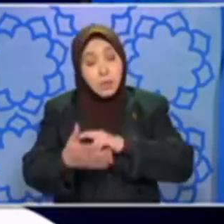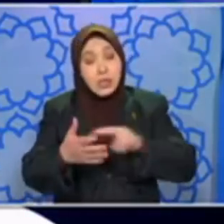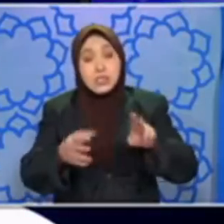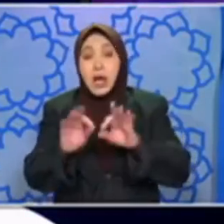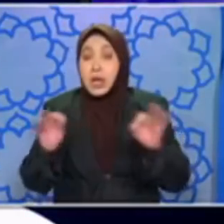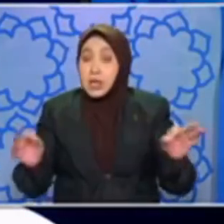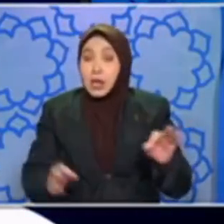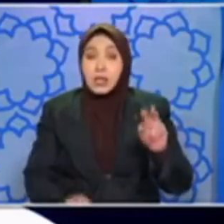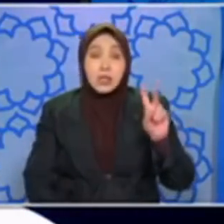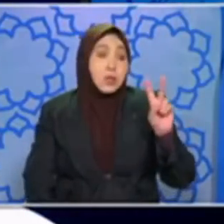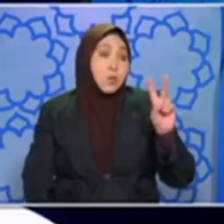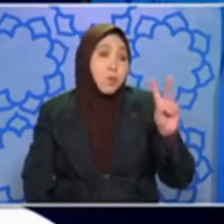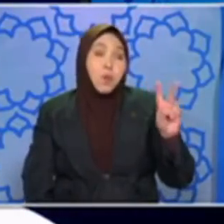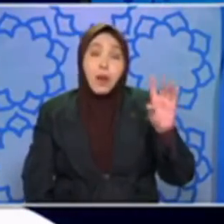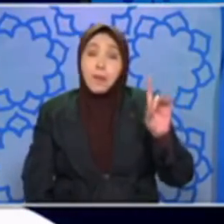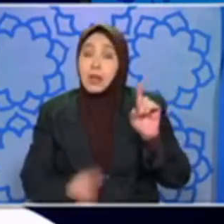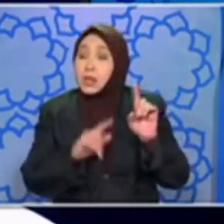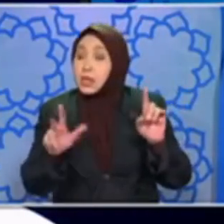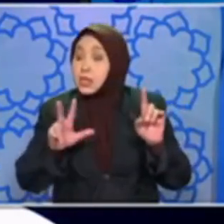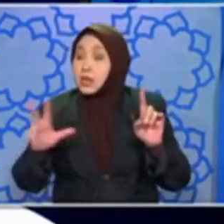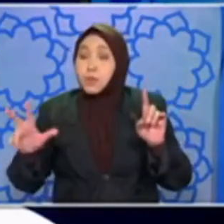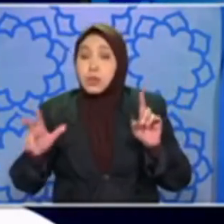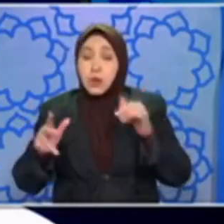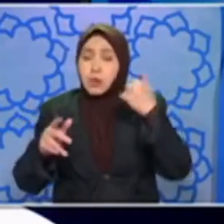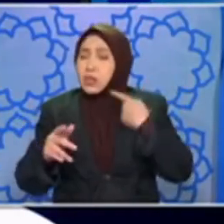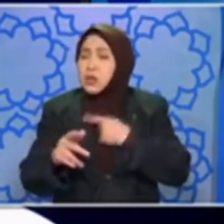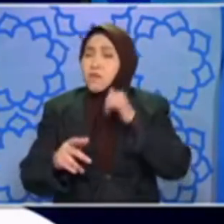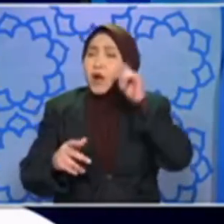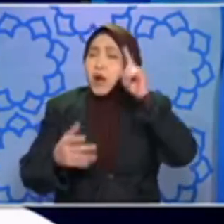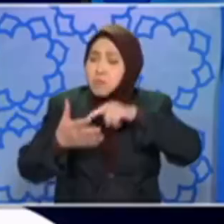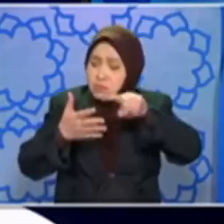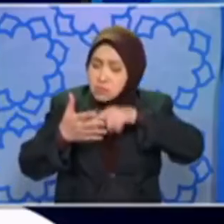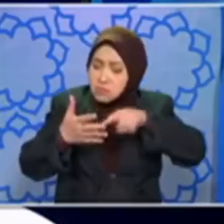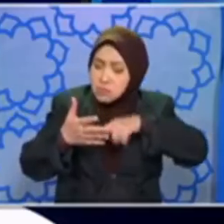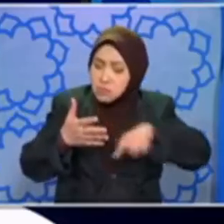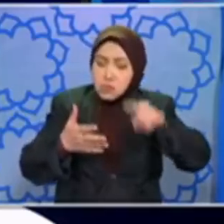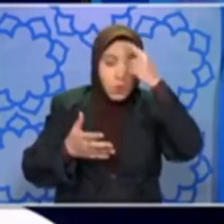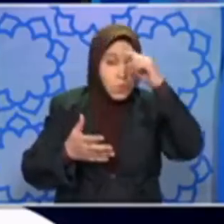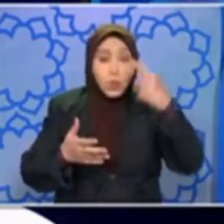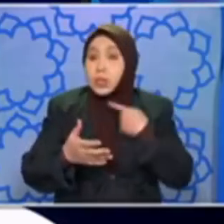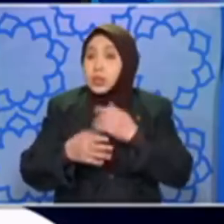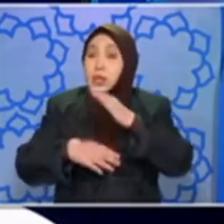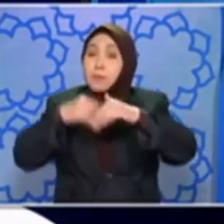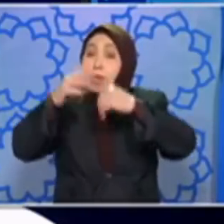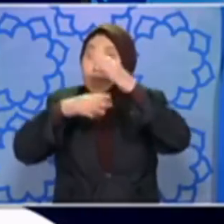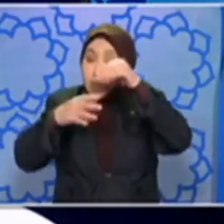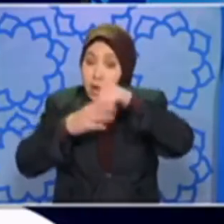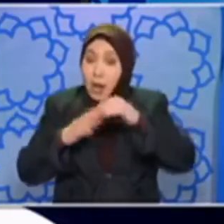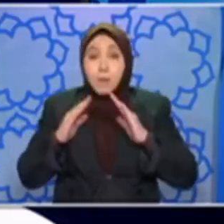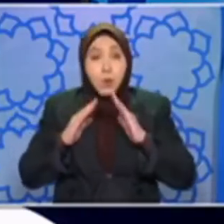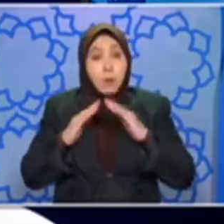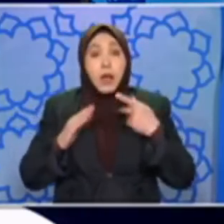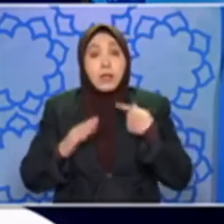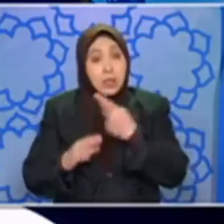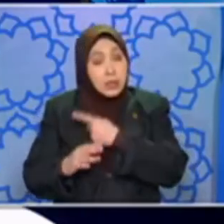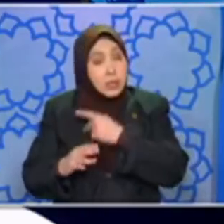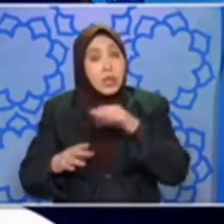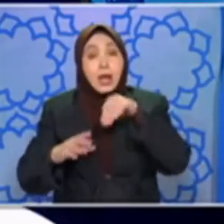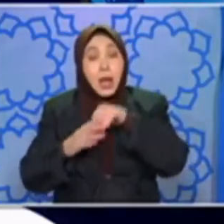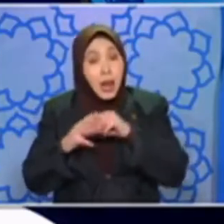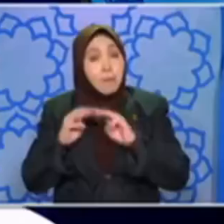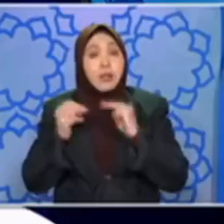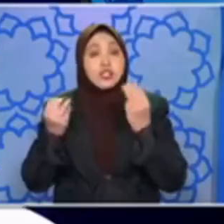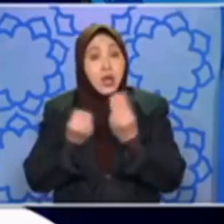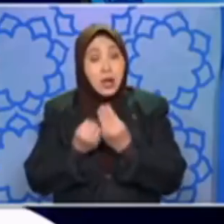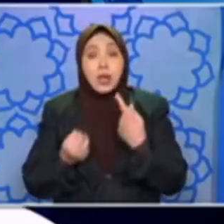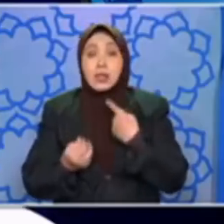hingga 33 untuk kita memahami senarai semak untuk kita bina dalam rumah kita dan dalam masyarakat